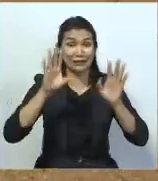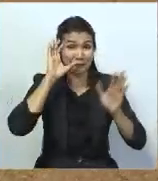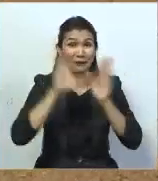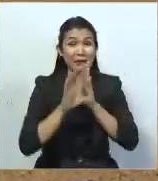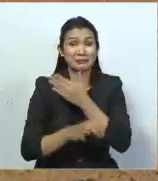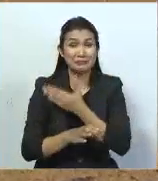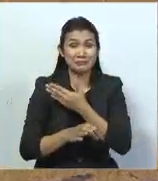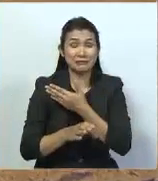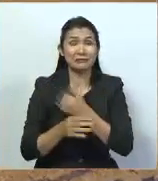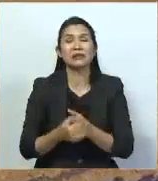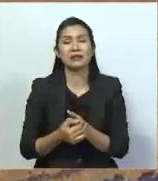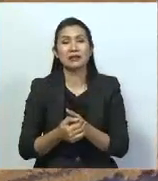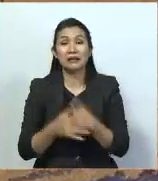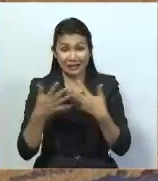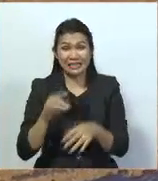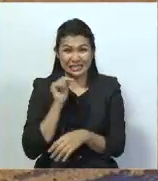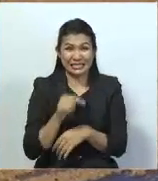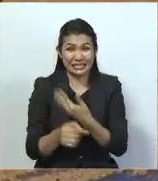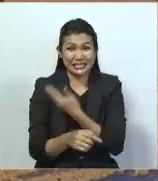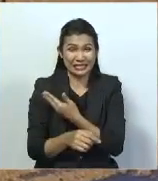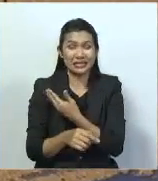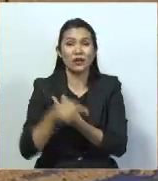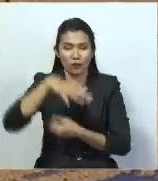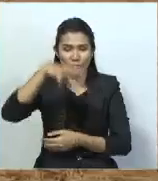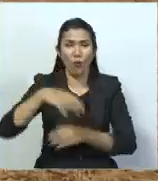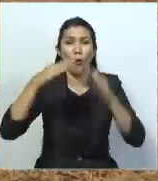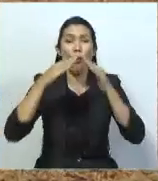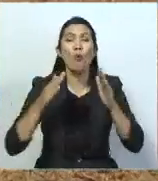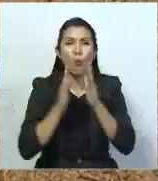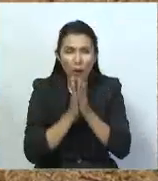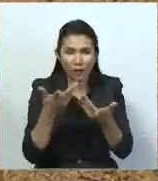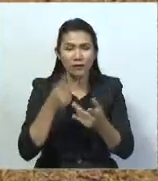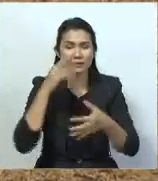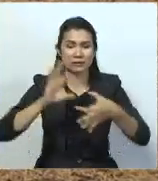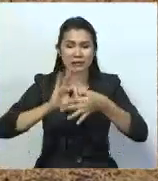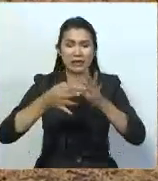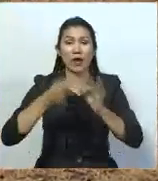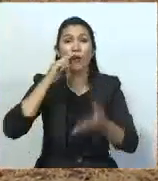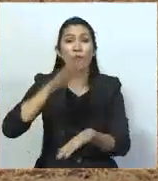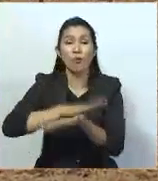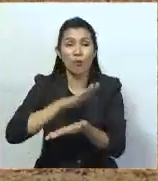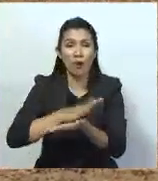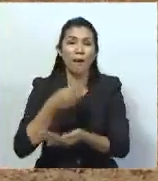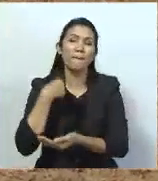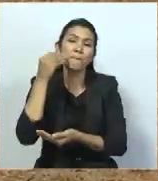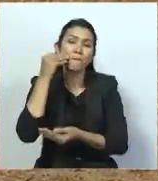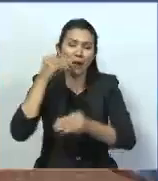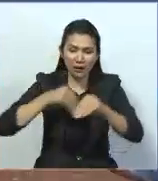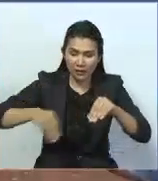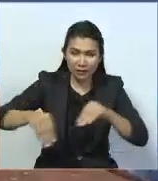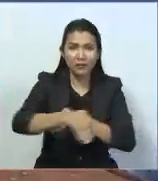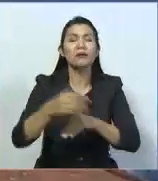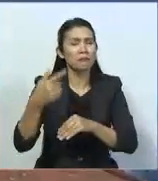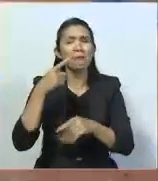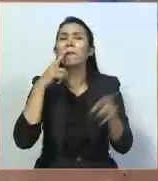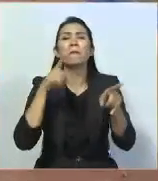ปแล้วนะคะส่วนภาพที่เห็นนี่ก็เป็นพื้นที่ในบริเวณลานวัดลานกีฬาโรงเรียนต่างๆในหมู่บ้านก็มีการนำข้าวเปลือกน